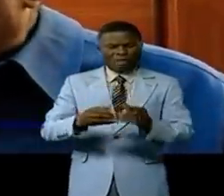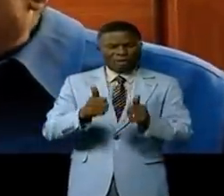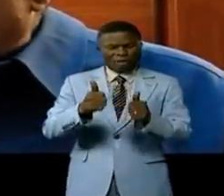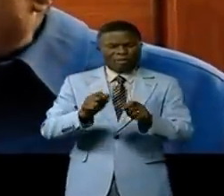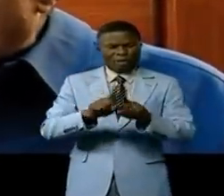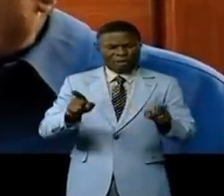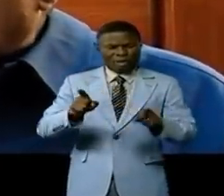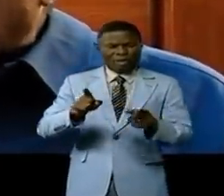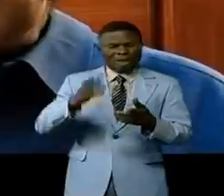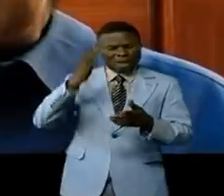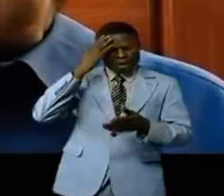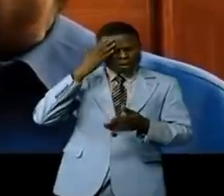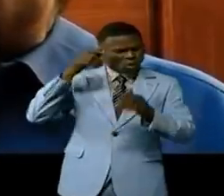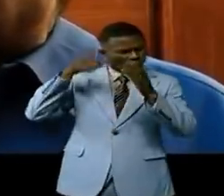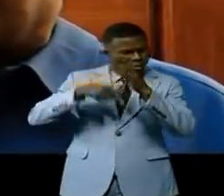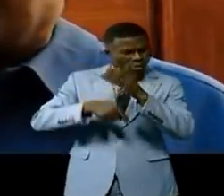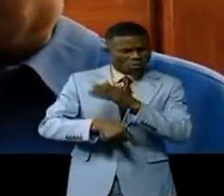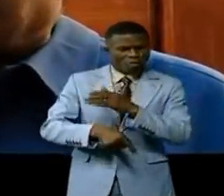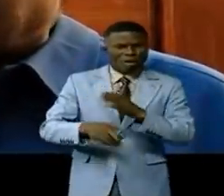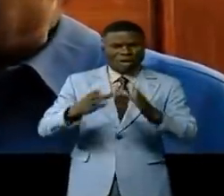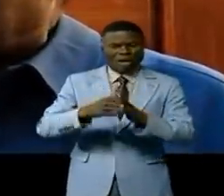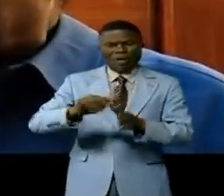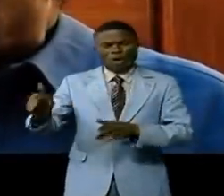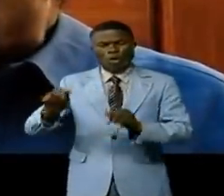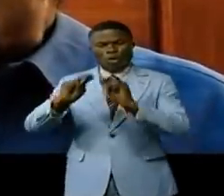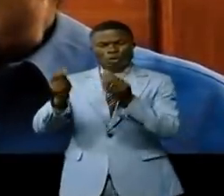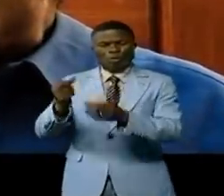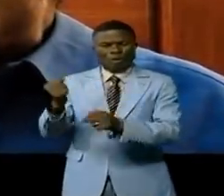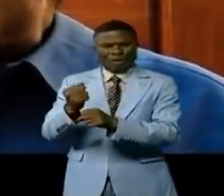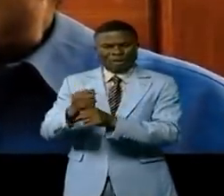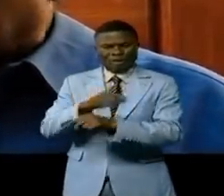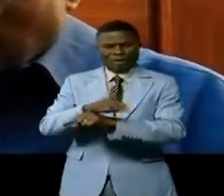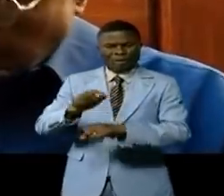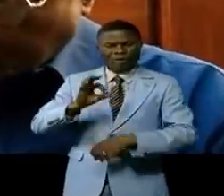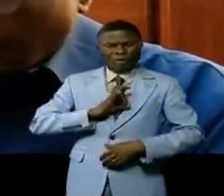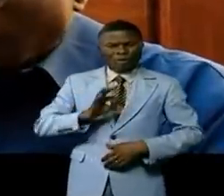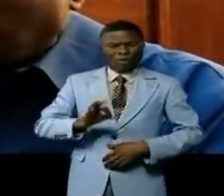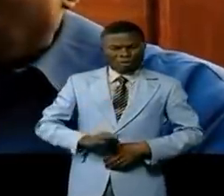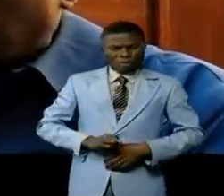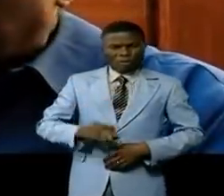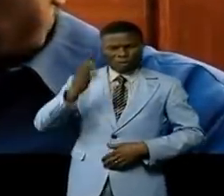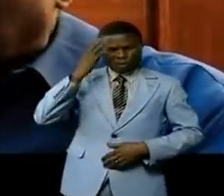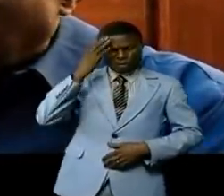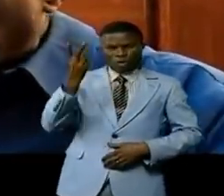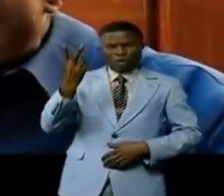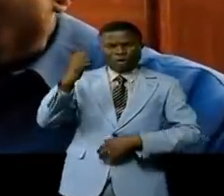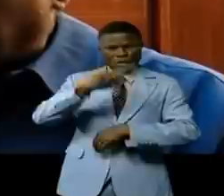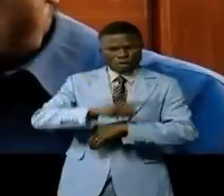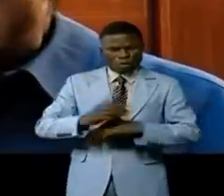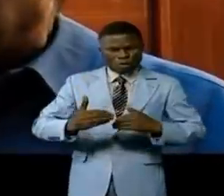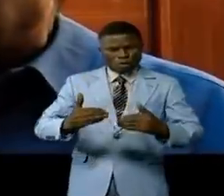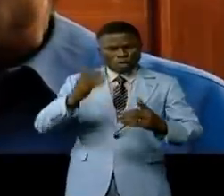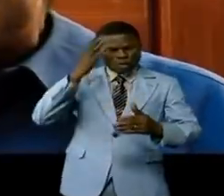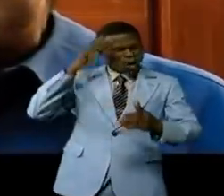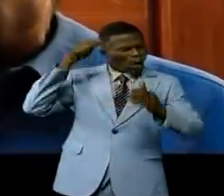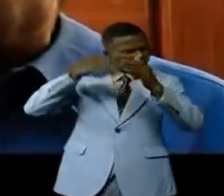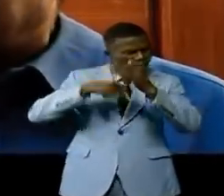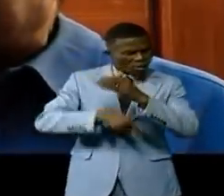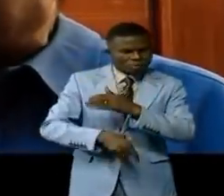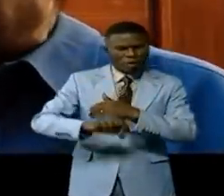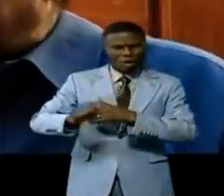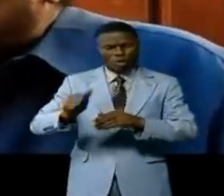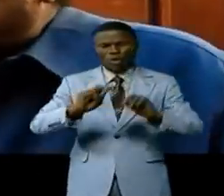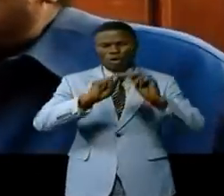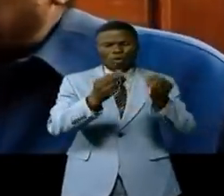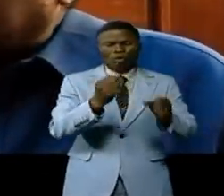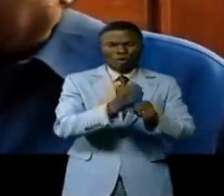connaissance avec certains services. Nous avons encore 2 jours pour découvrir d'autres services